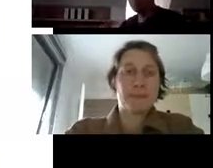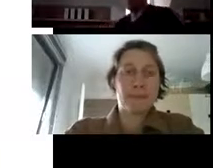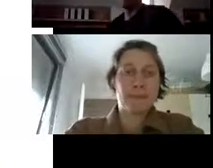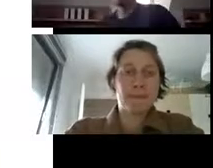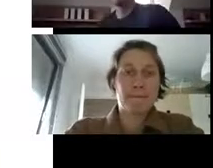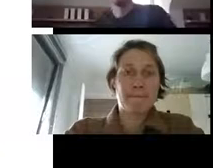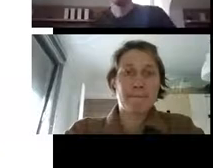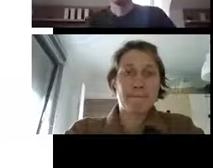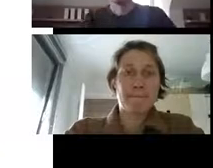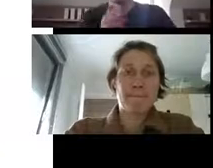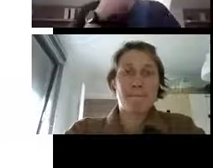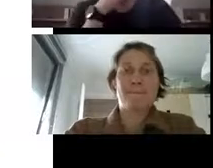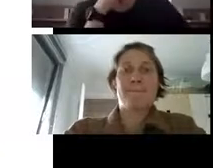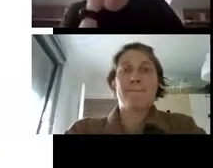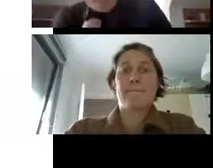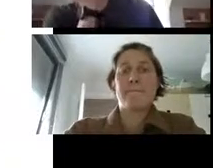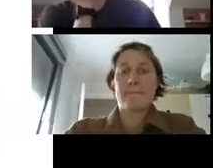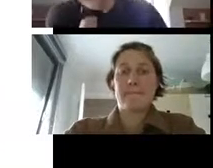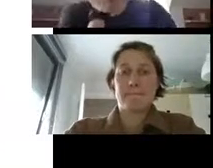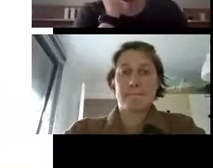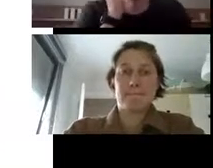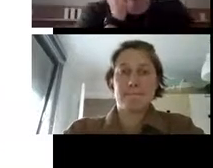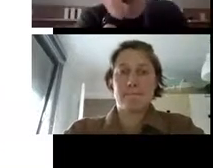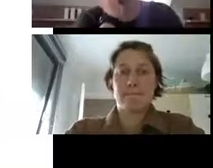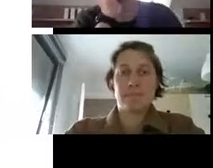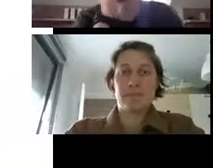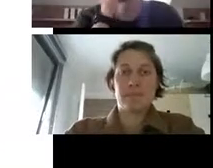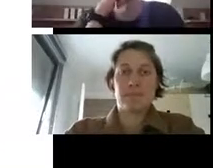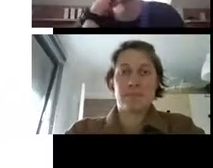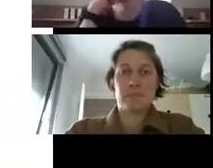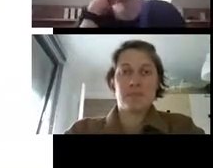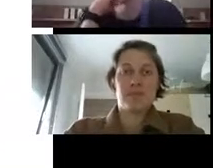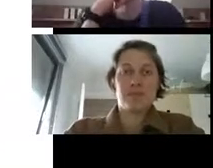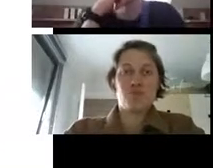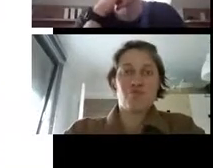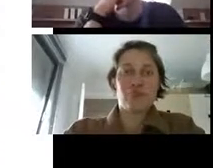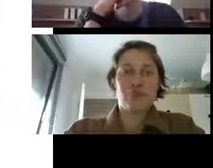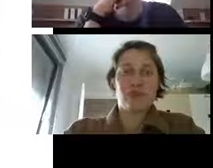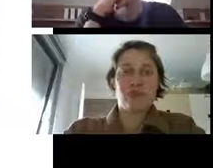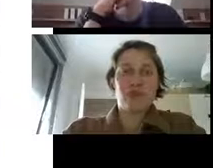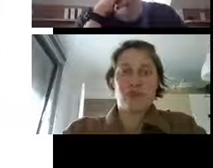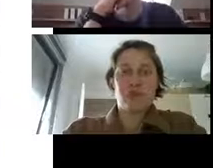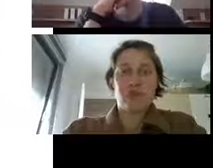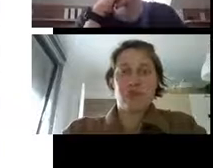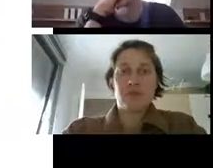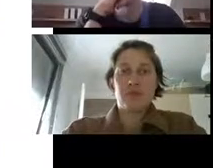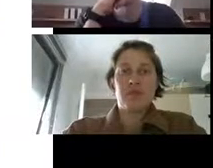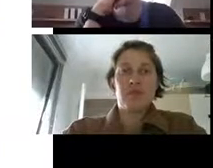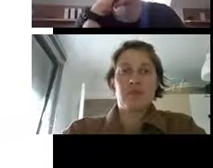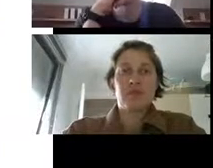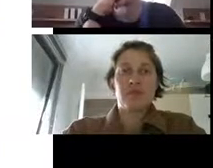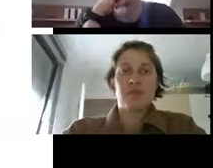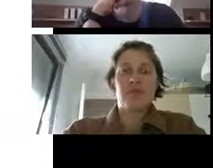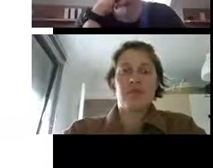veranderd. Wanneer mag je niet komen naar het speelplein? Ja, als je ziek bent, is dat geen goed idee. Koorts, hoesten, keelpijn,